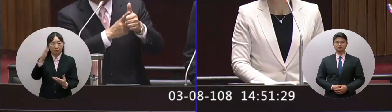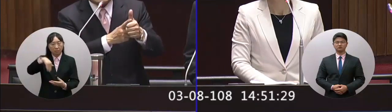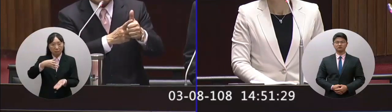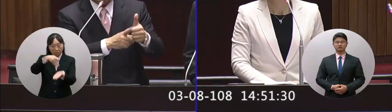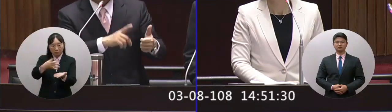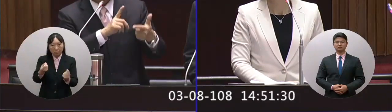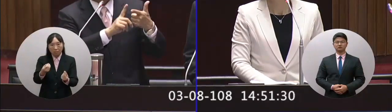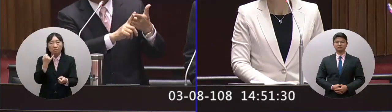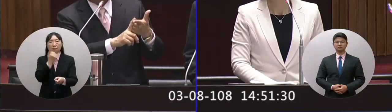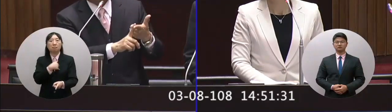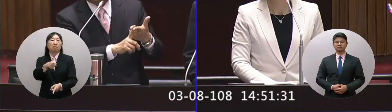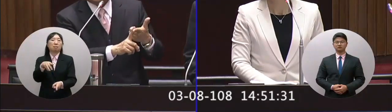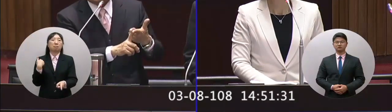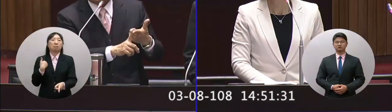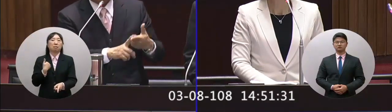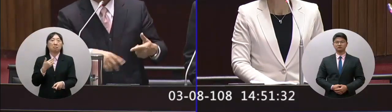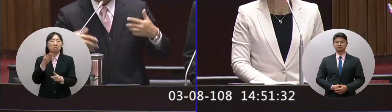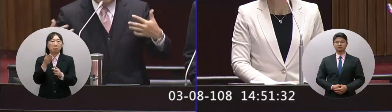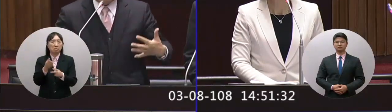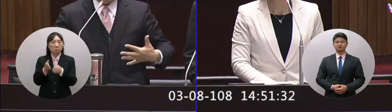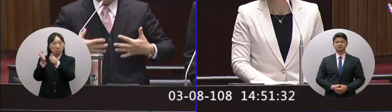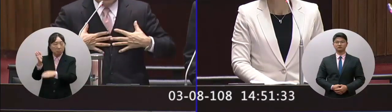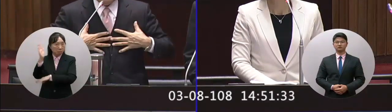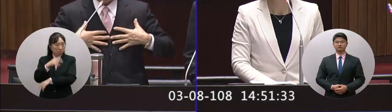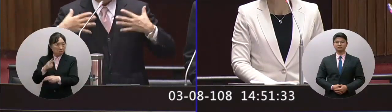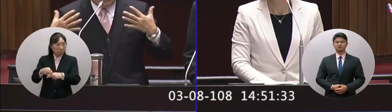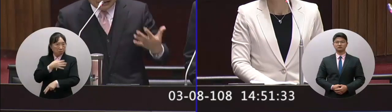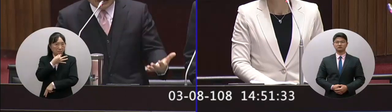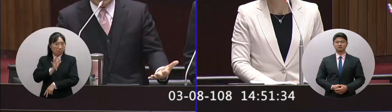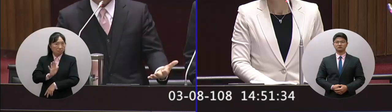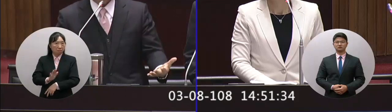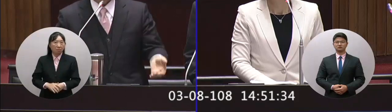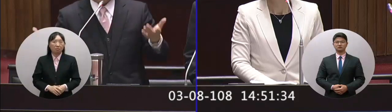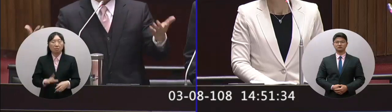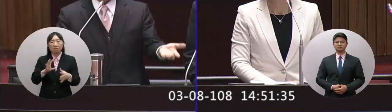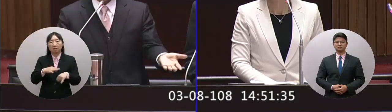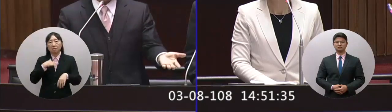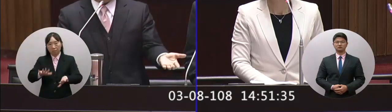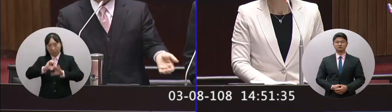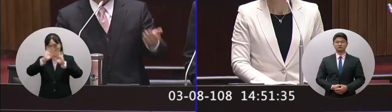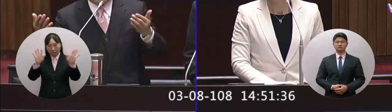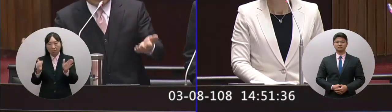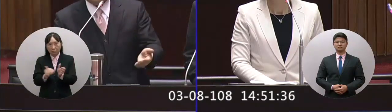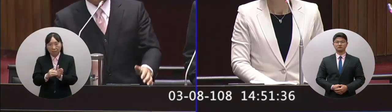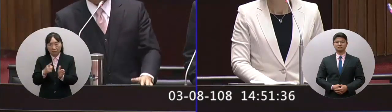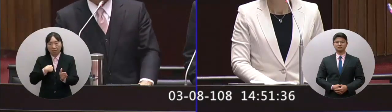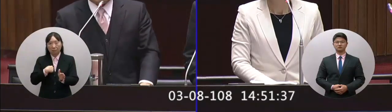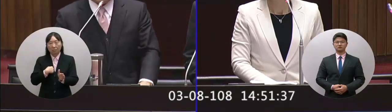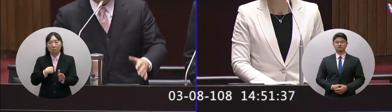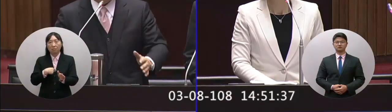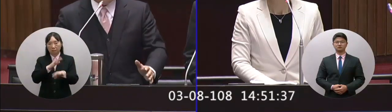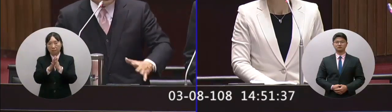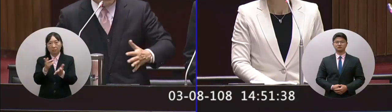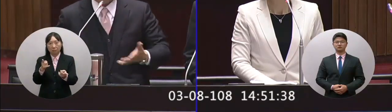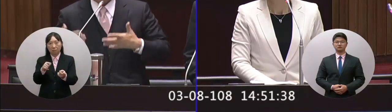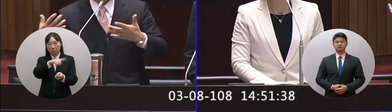可能是唔知影，可能是无相信政府。即卖伊看我算是安尼， 态度明确。啊，大家即马有在